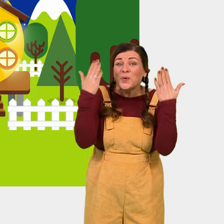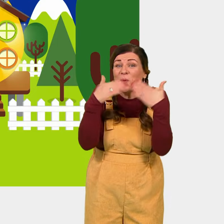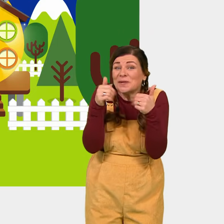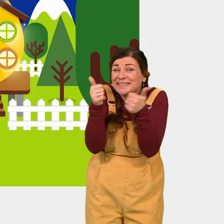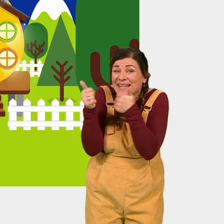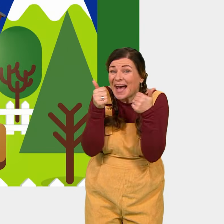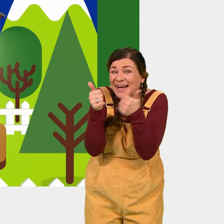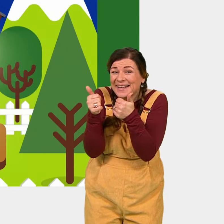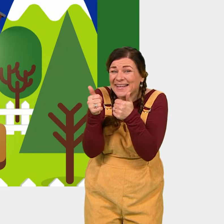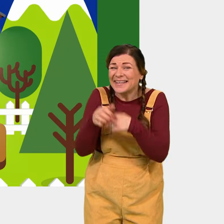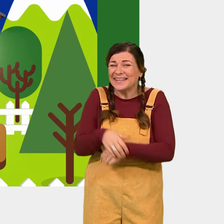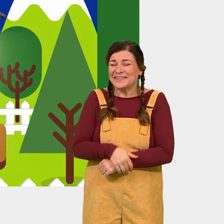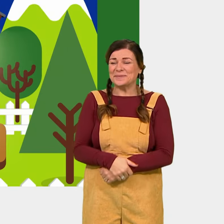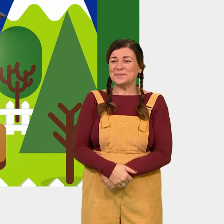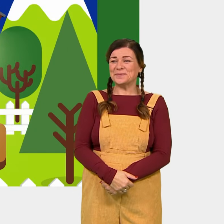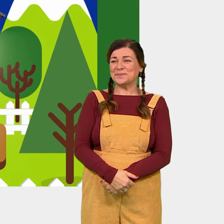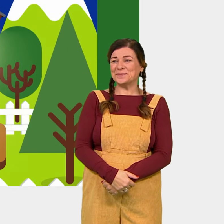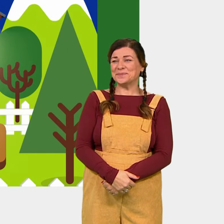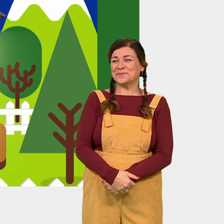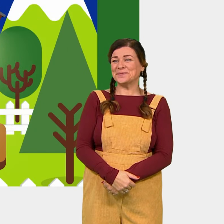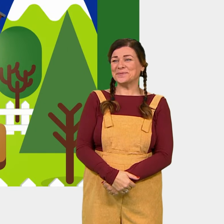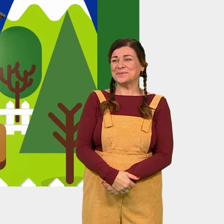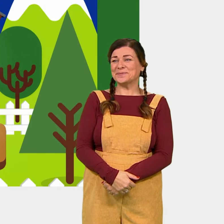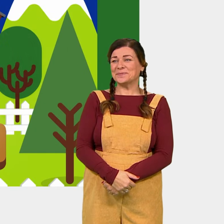Nos da, griw!